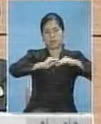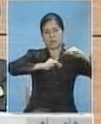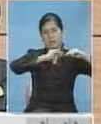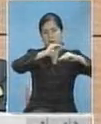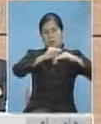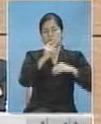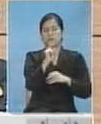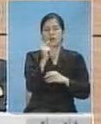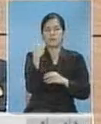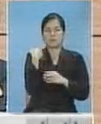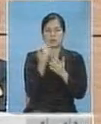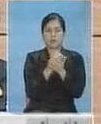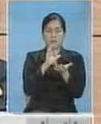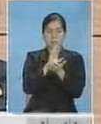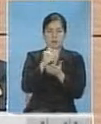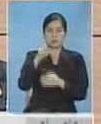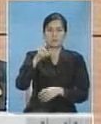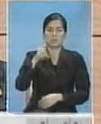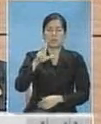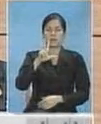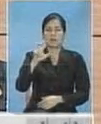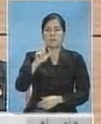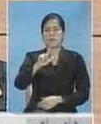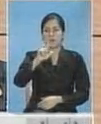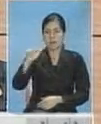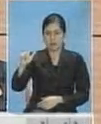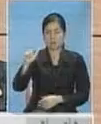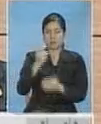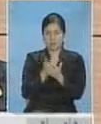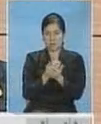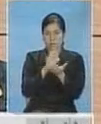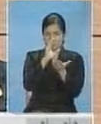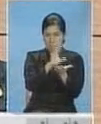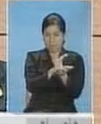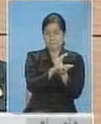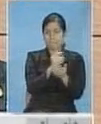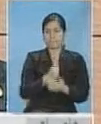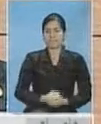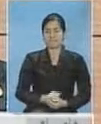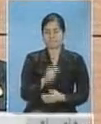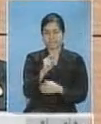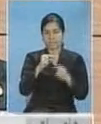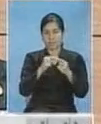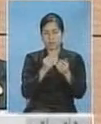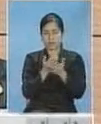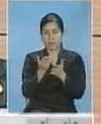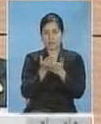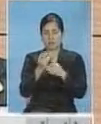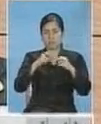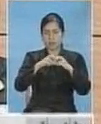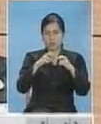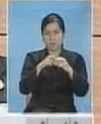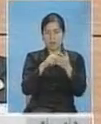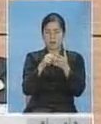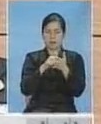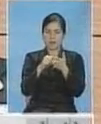ที่ขอไว้ 1,300 ล้านบาทเป็นงบประมาณที่ไม่ได้สามารถที่จะไปใช้จ่ายเพื่อแก้ไขปัญหา